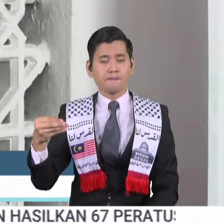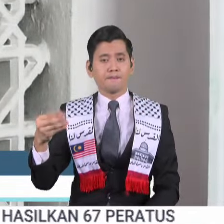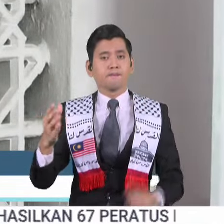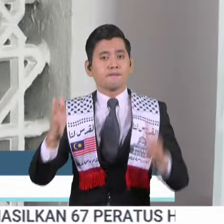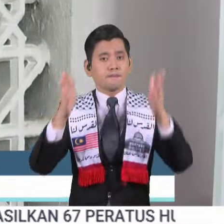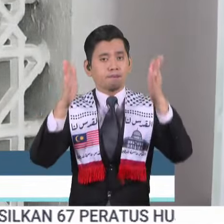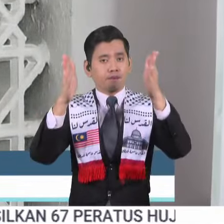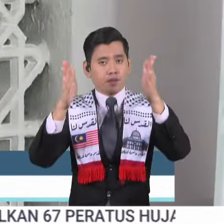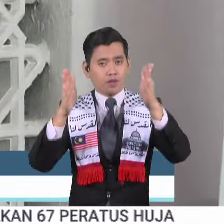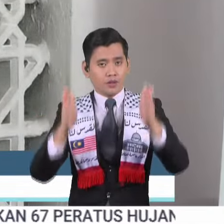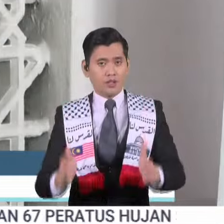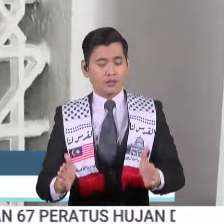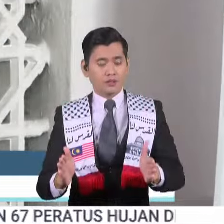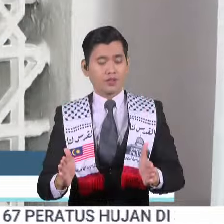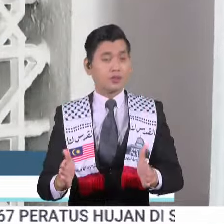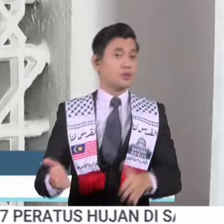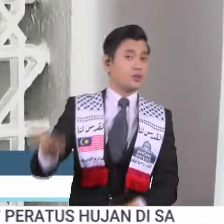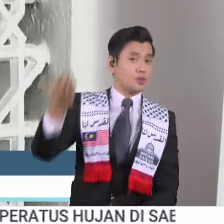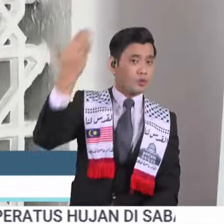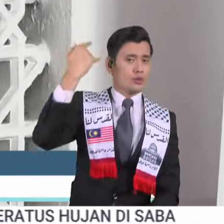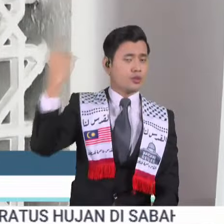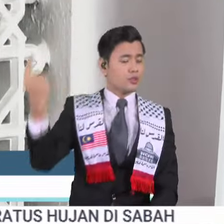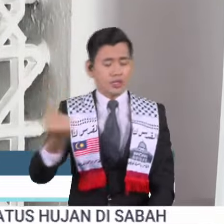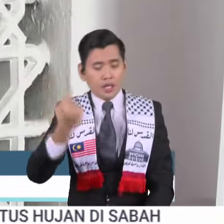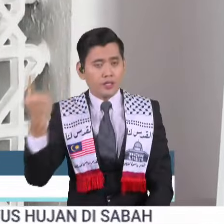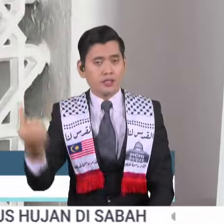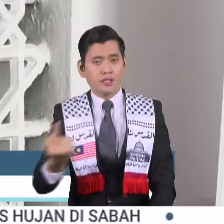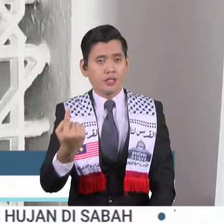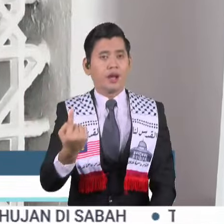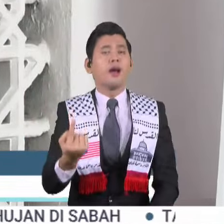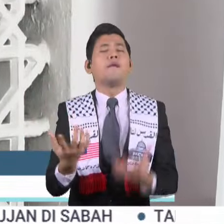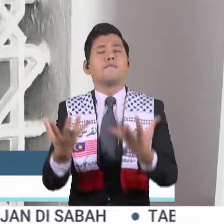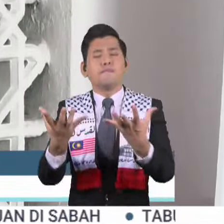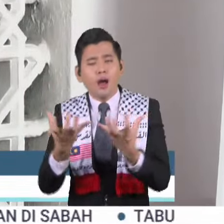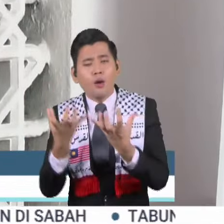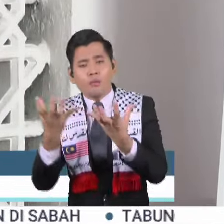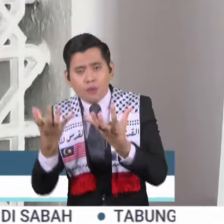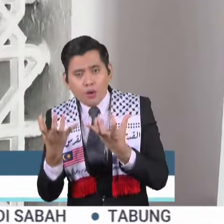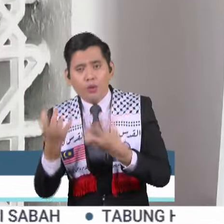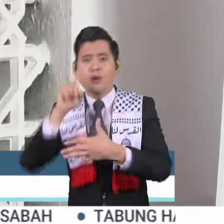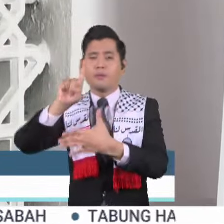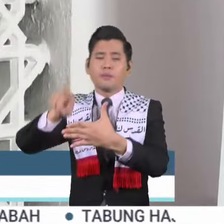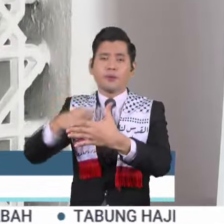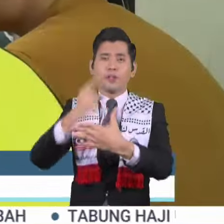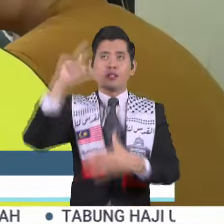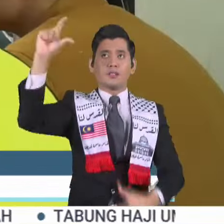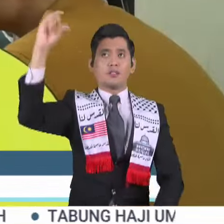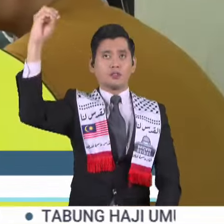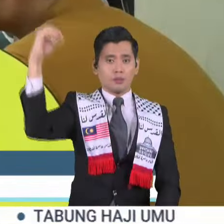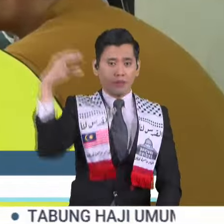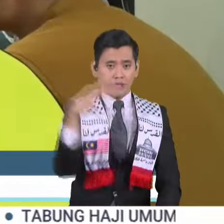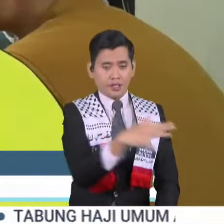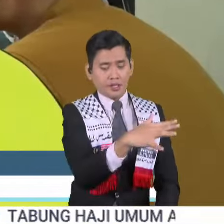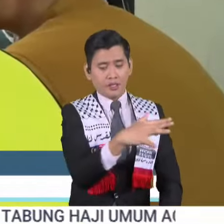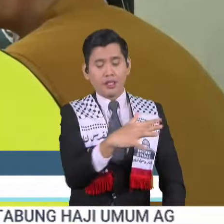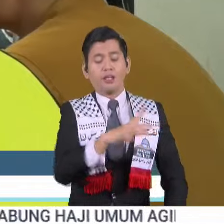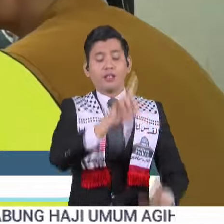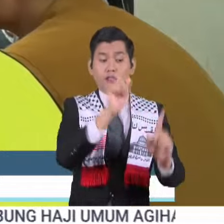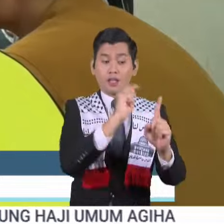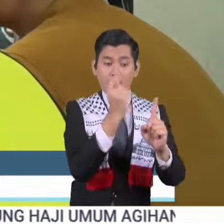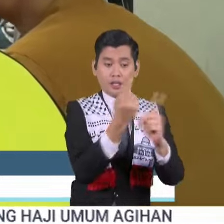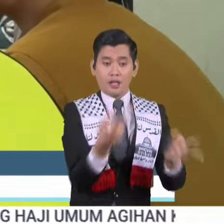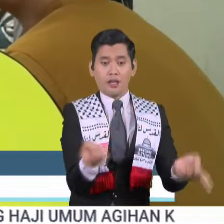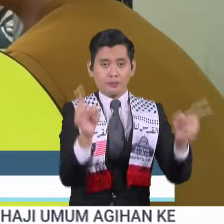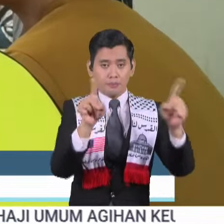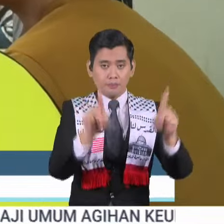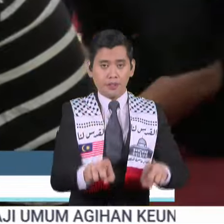orang-orang kasih Allah yang terdahulu sentiasa menambahkan bulan yang sebegini. Tarikh sebenar